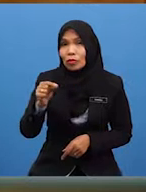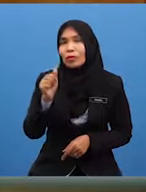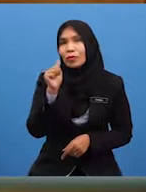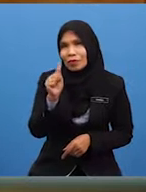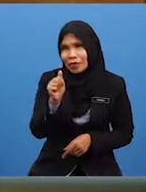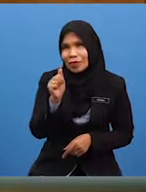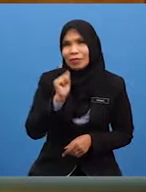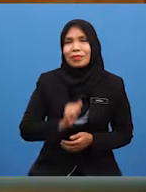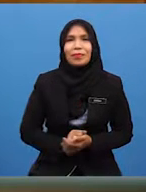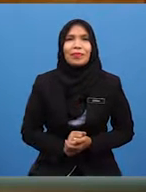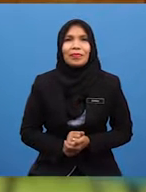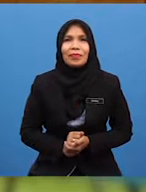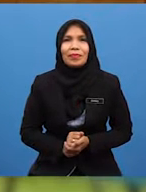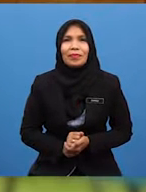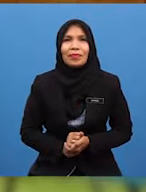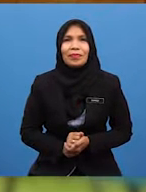A.